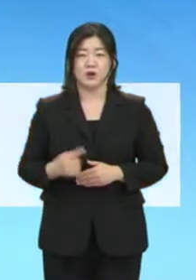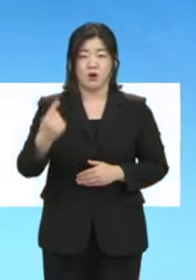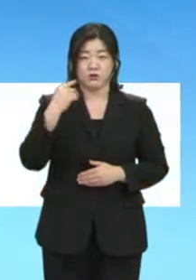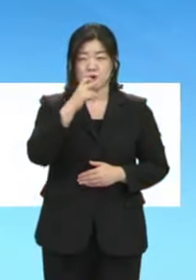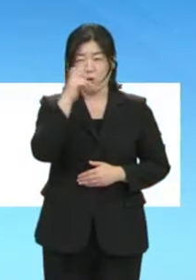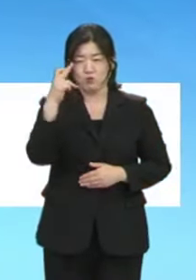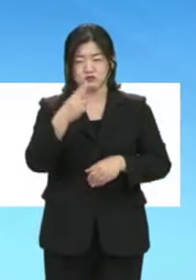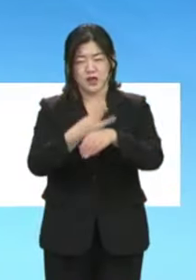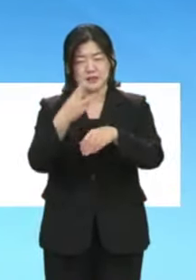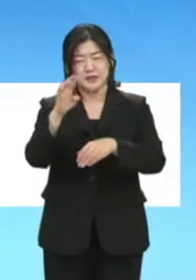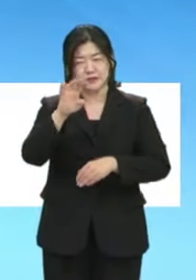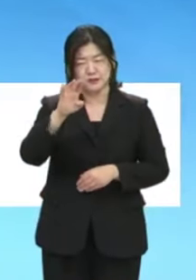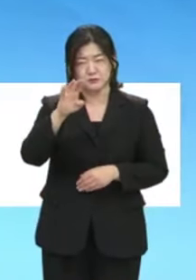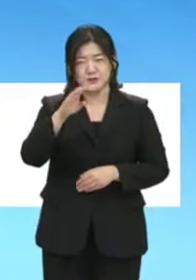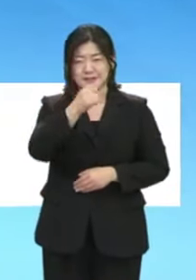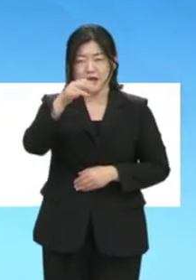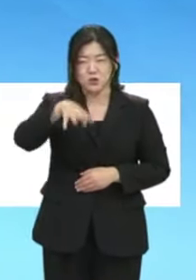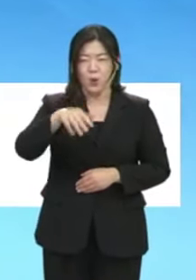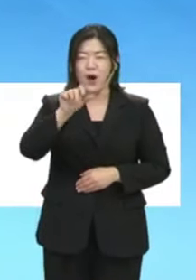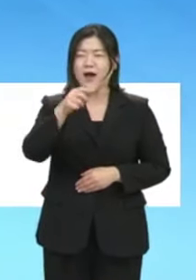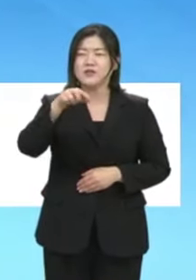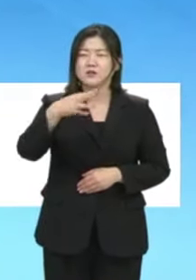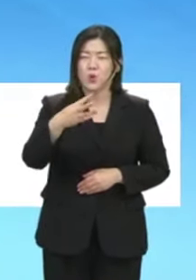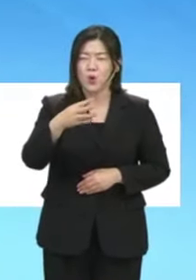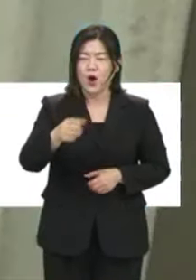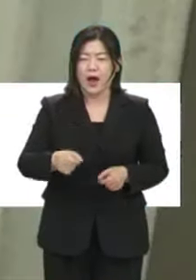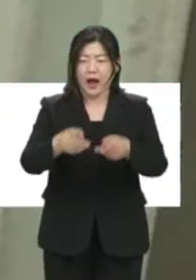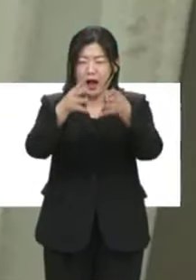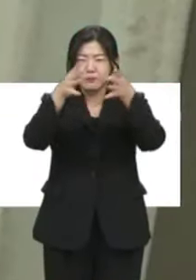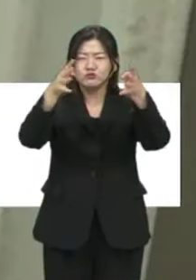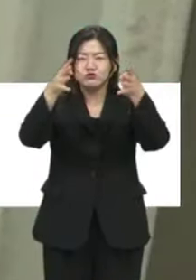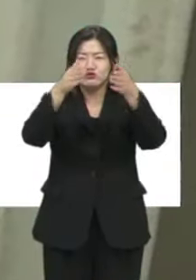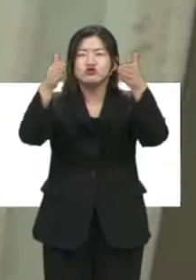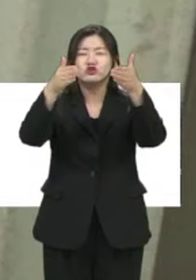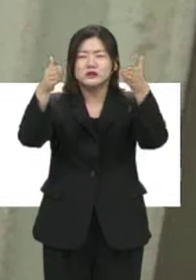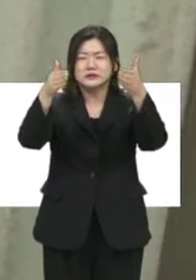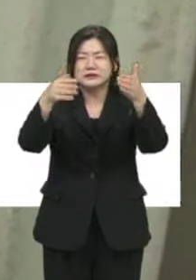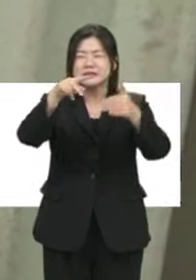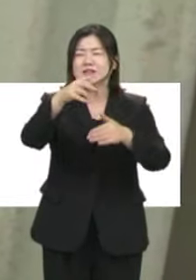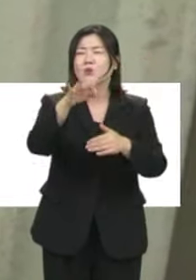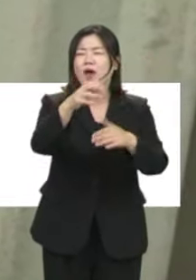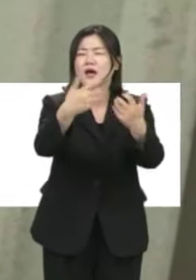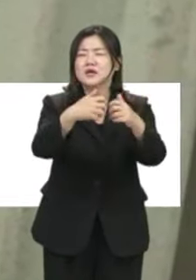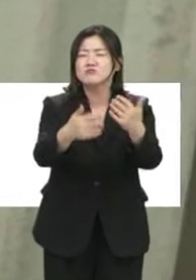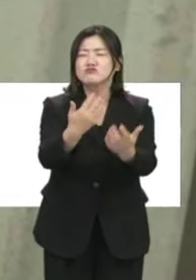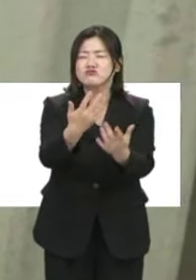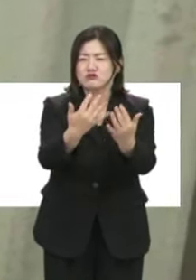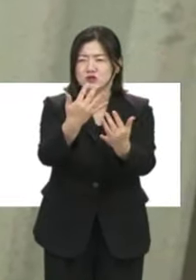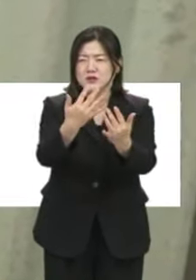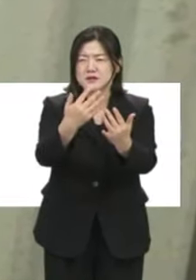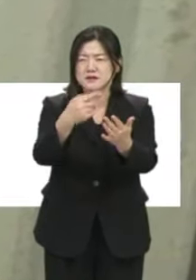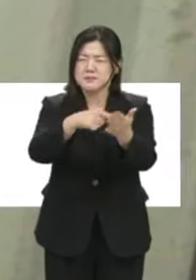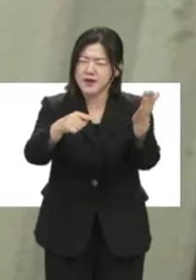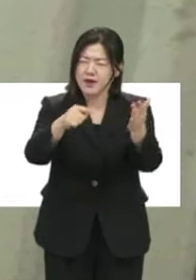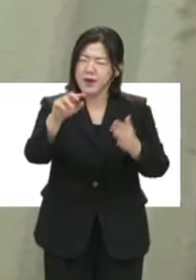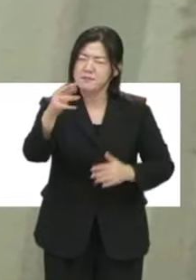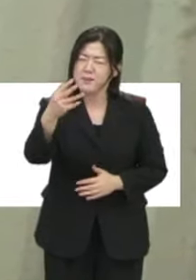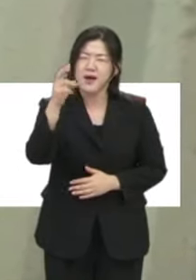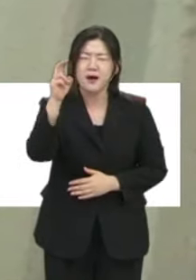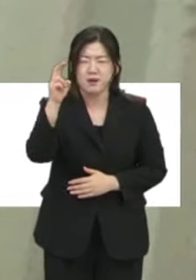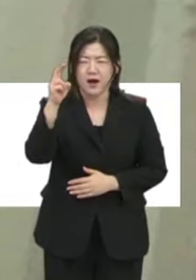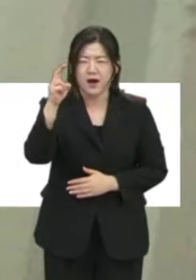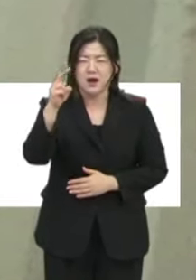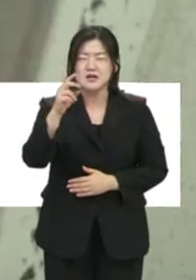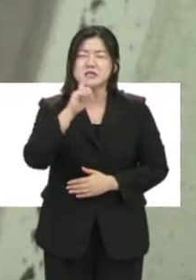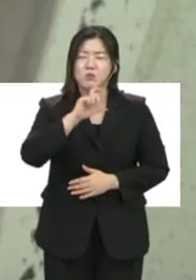어제 오후 3시 40분 쯤 세종시 한솔동의보감 추산 800여만 원의 재산피해를